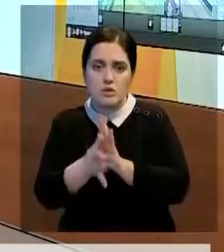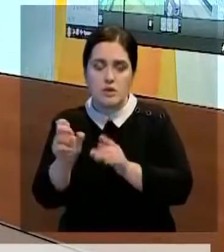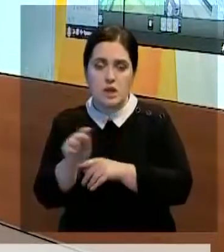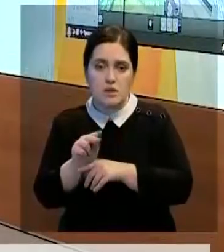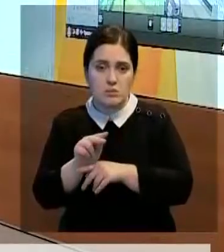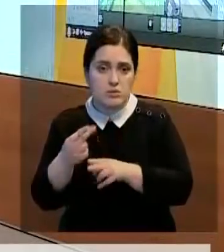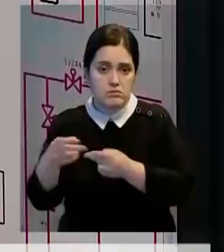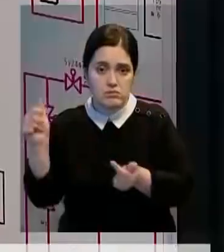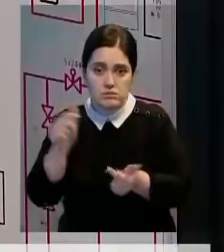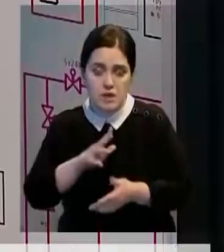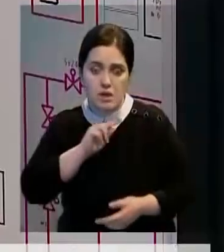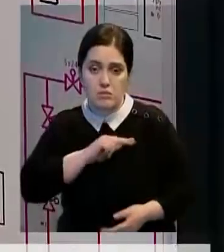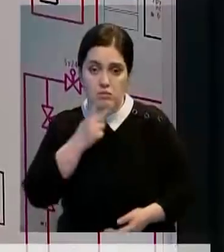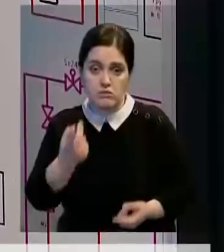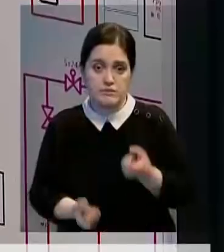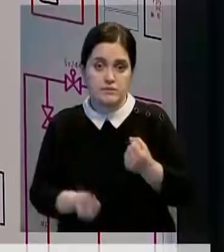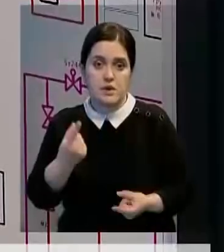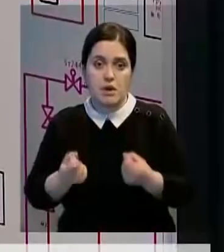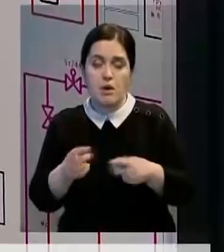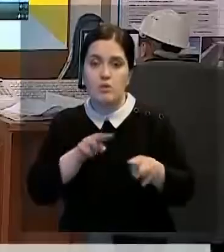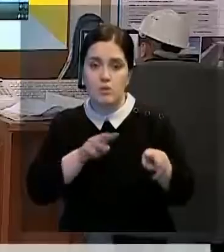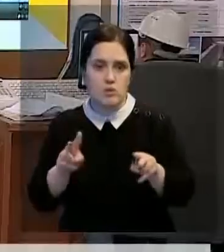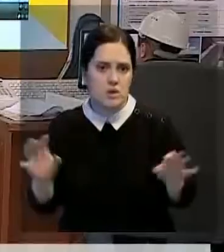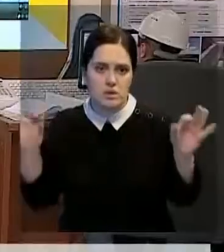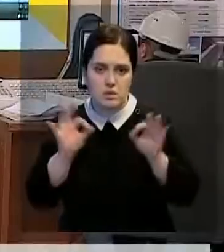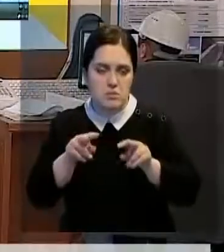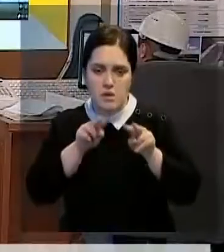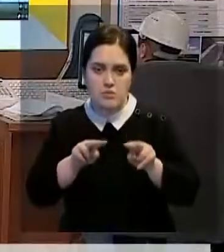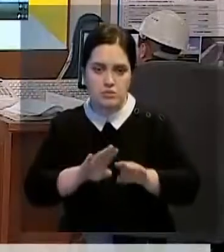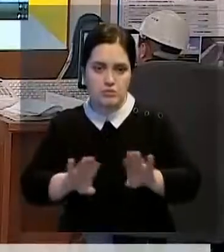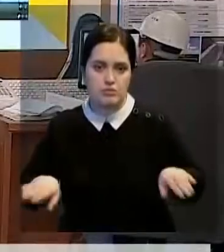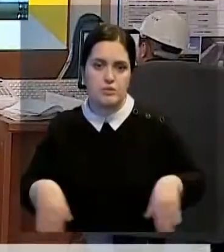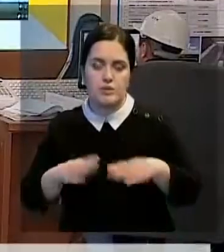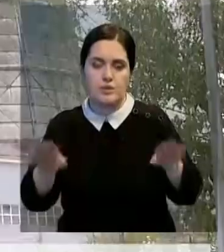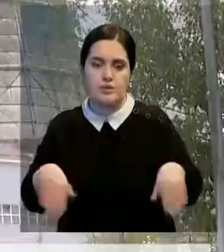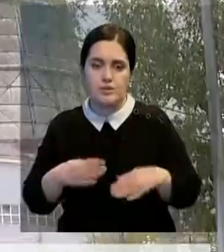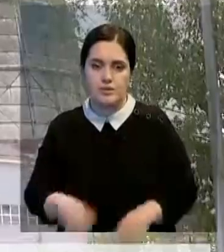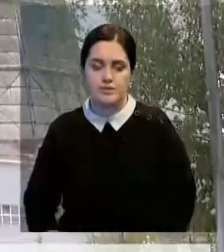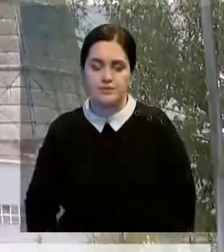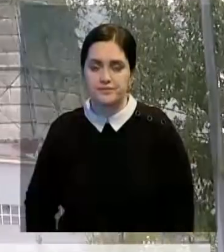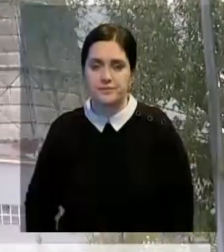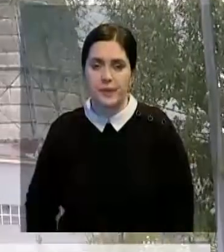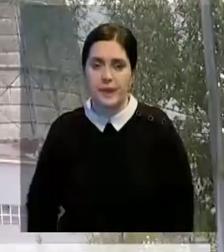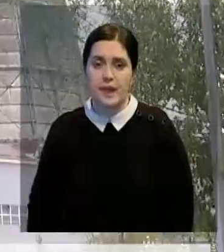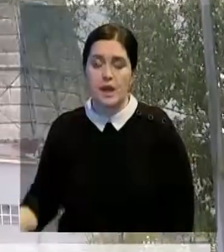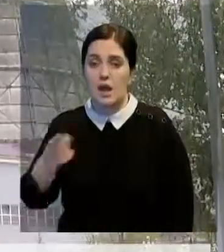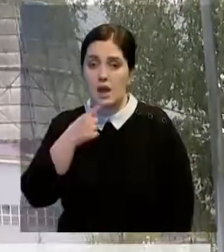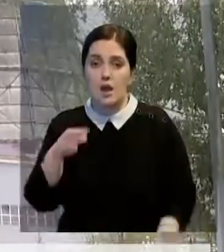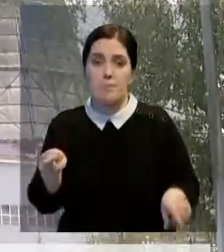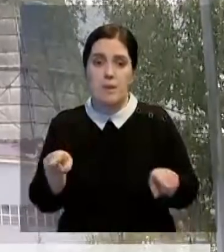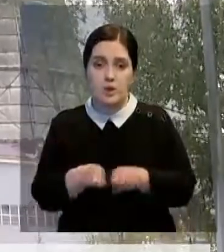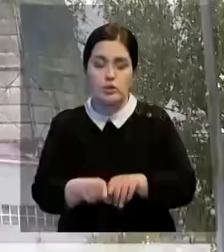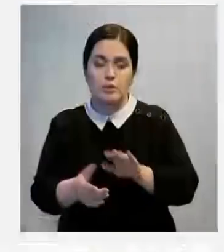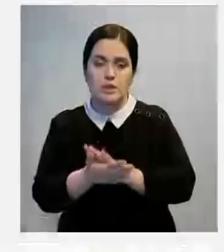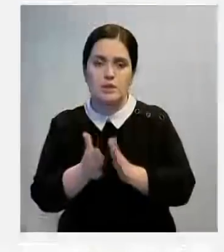Вот они и вылазят это все. А как это контролируется? Они кем это не контролируется? Контролирующих органов нет. Эксперт не исключает, подобная ситуация